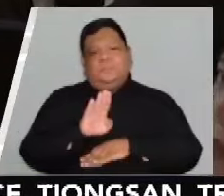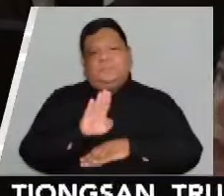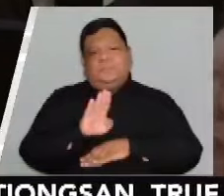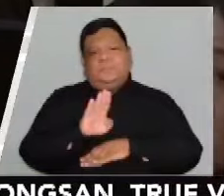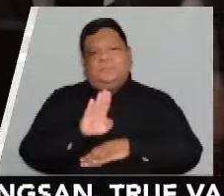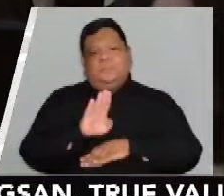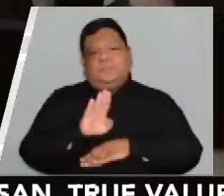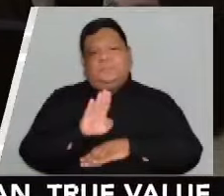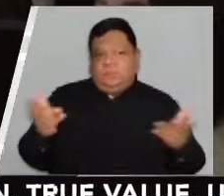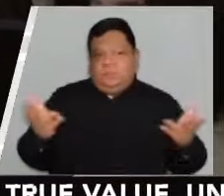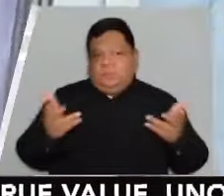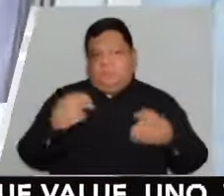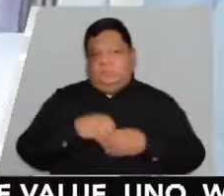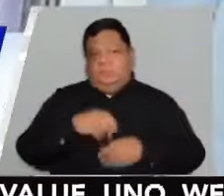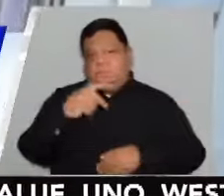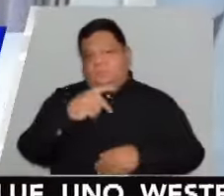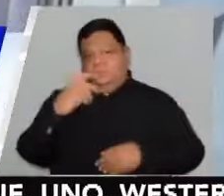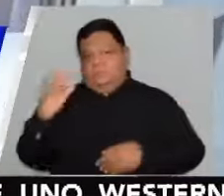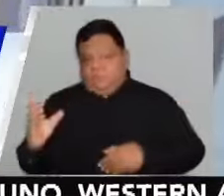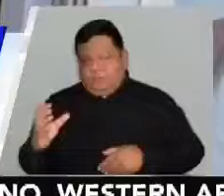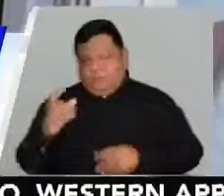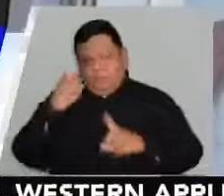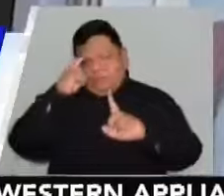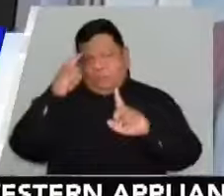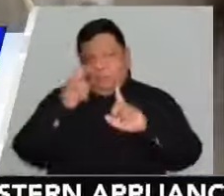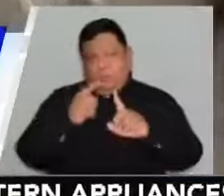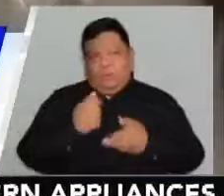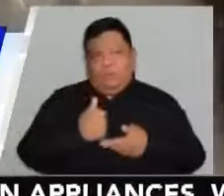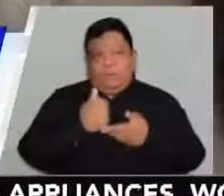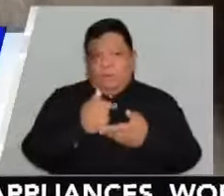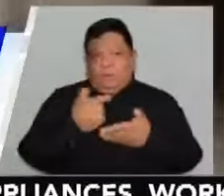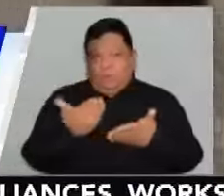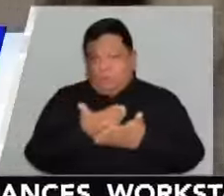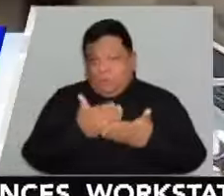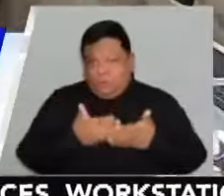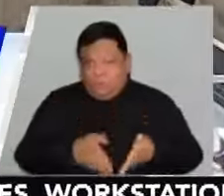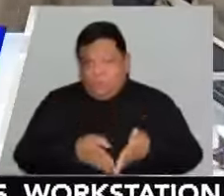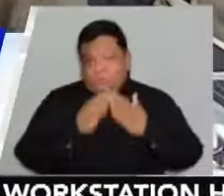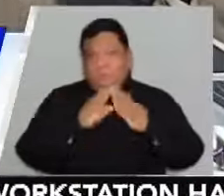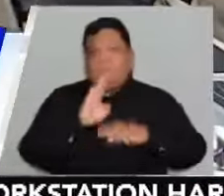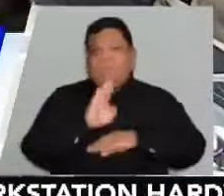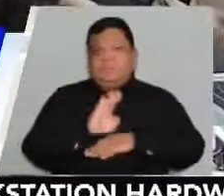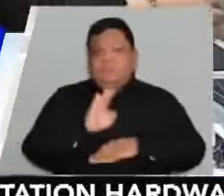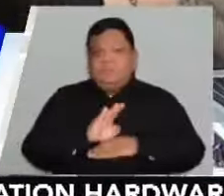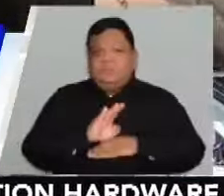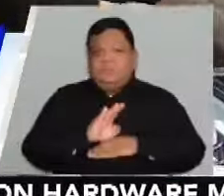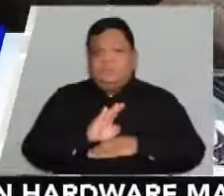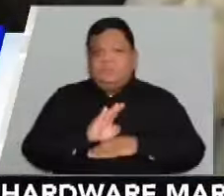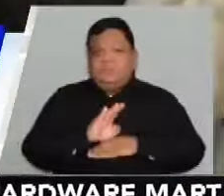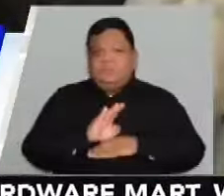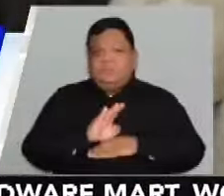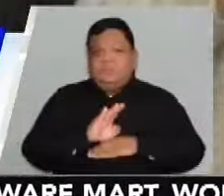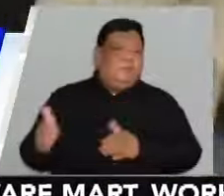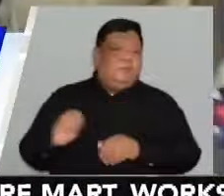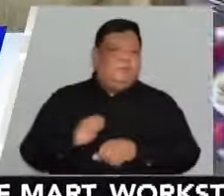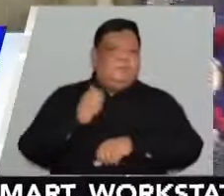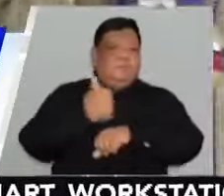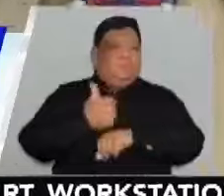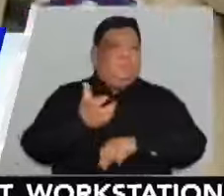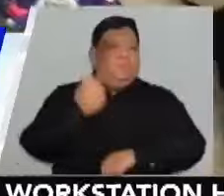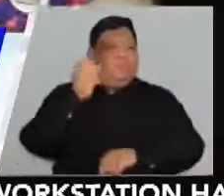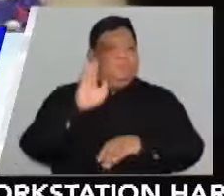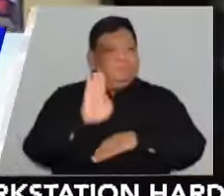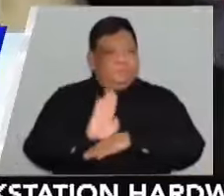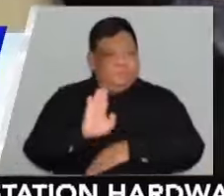nilang tulungan ng mga nagsisimula sa pagninegosyo o kaya ay nagbabalak pa lang magtayo ng business. Ilan sa mga tinalaki roon ang mga